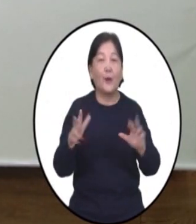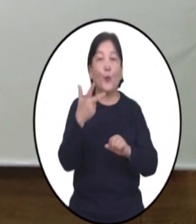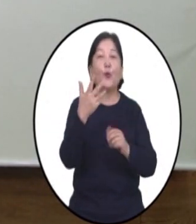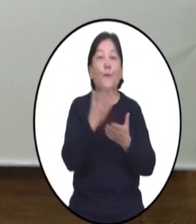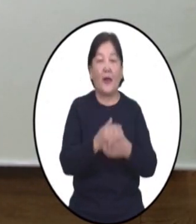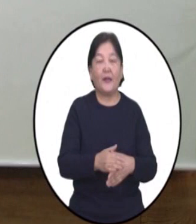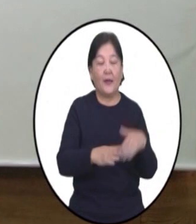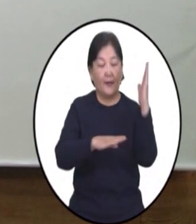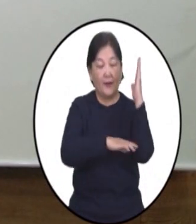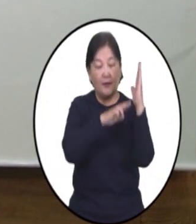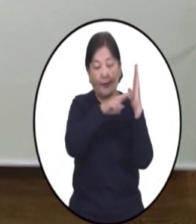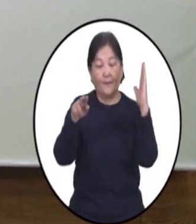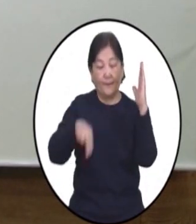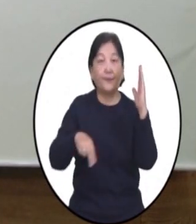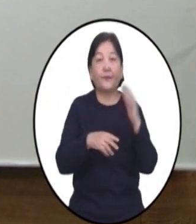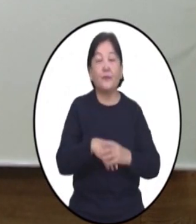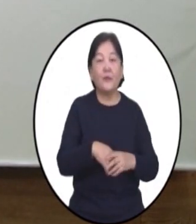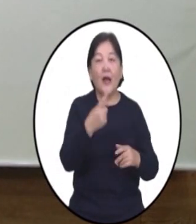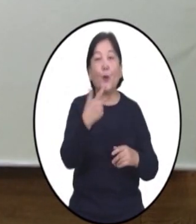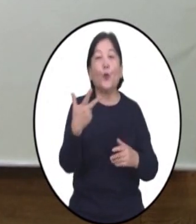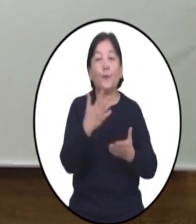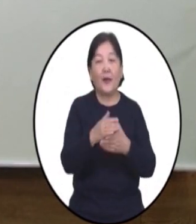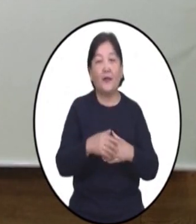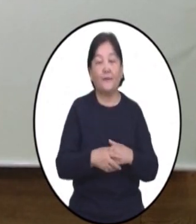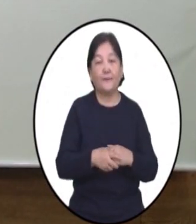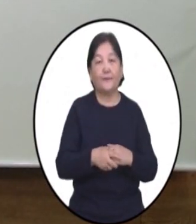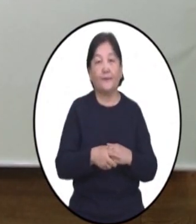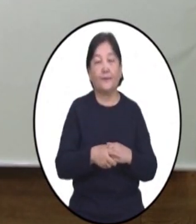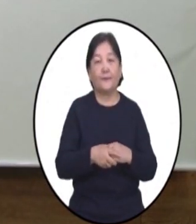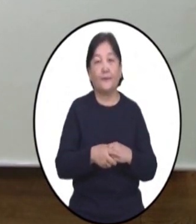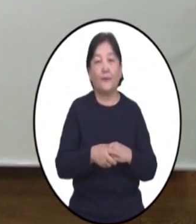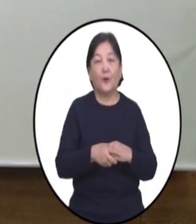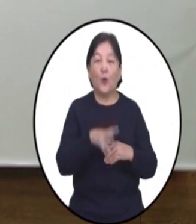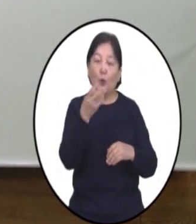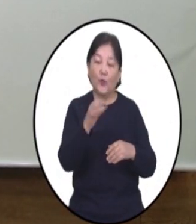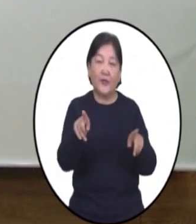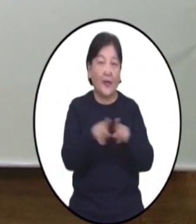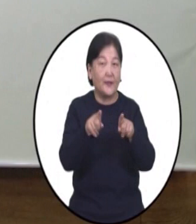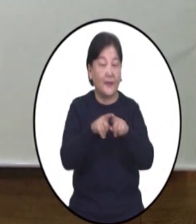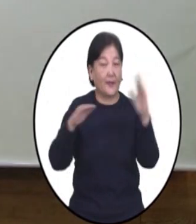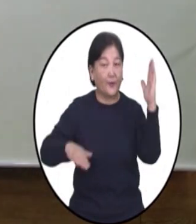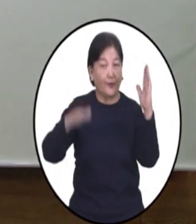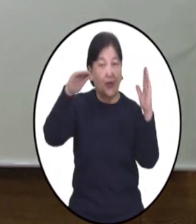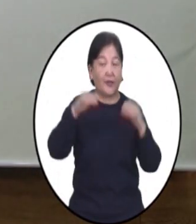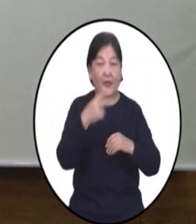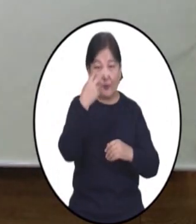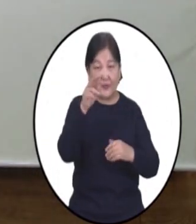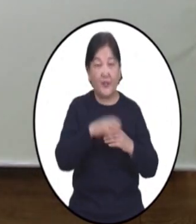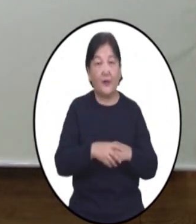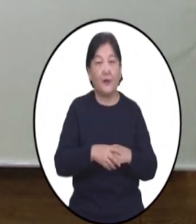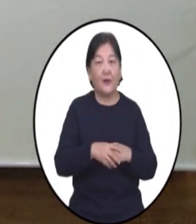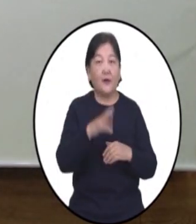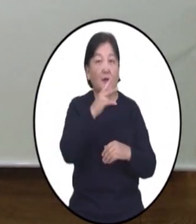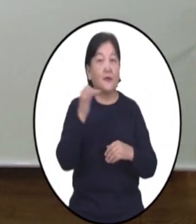гэсэн үг. Тэгвэл доод кавертел нь бол 13 байх нэ. За, мөн үүнтэй адилаар дээд кавертелээ олох юм бол дээд кавертел гэдэг бол нийт